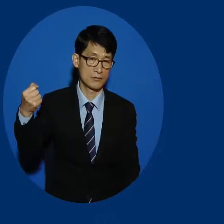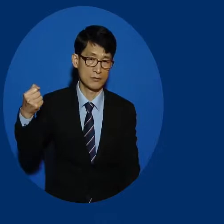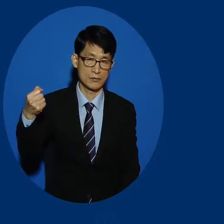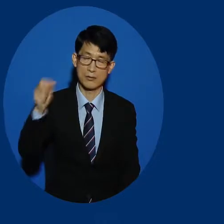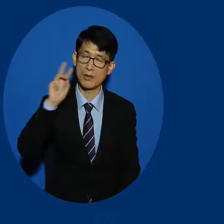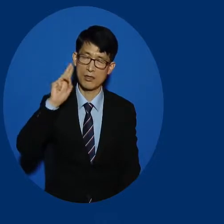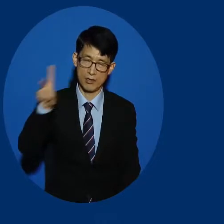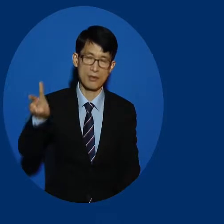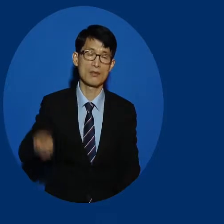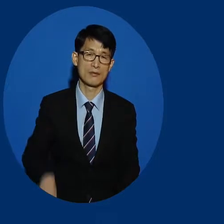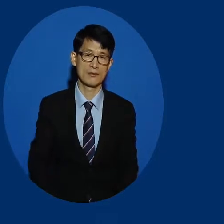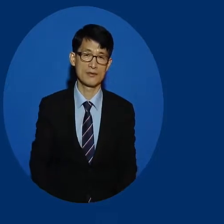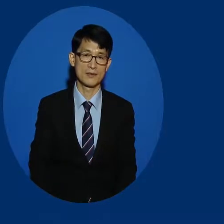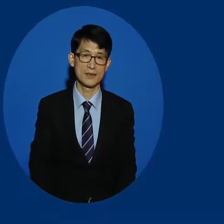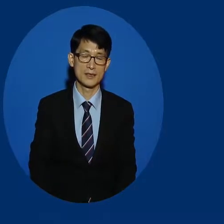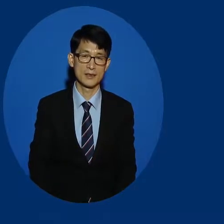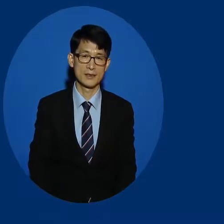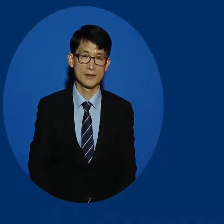장애가 없는 사람들은